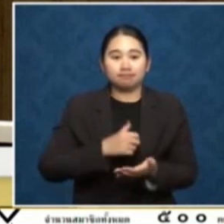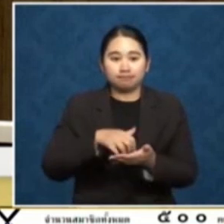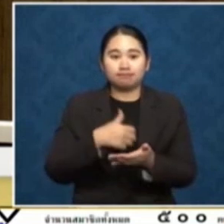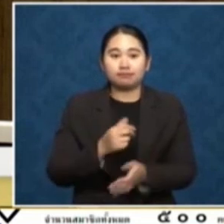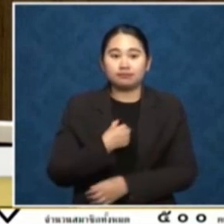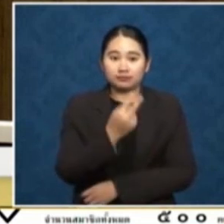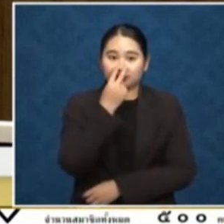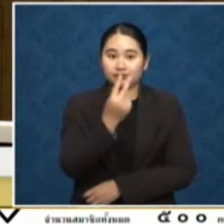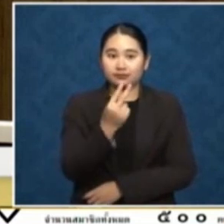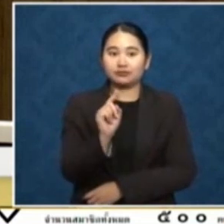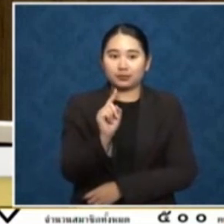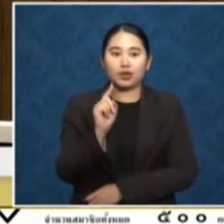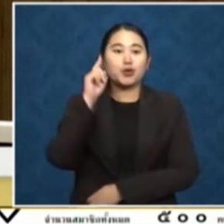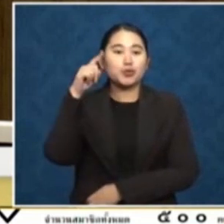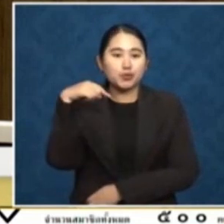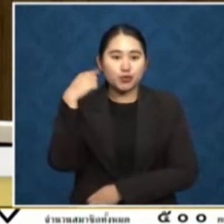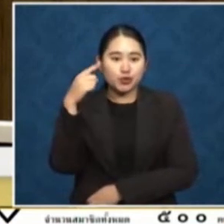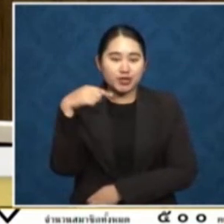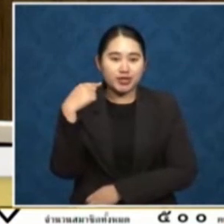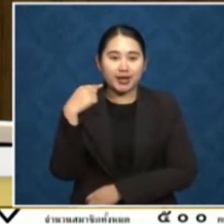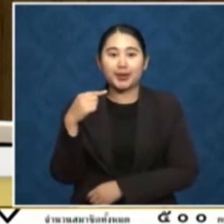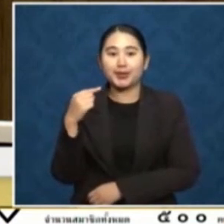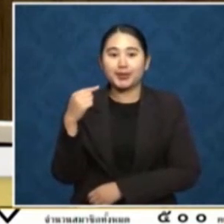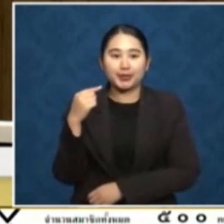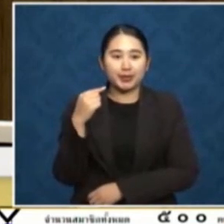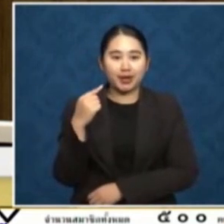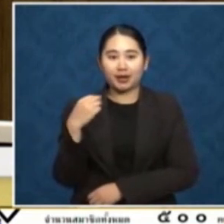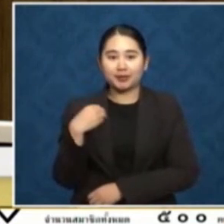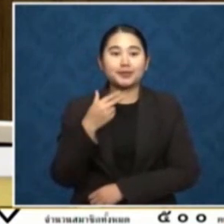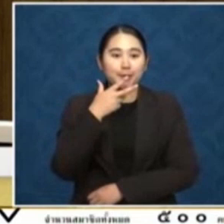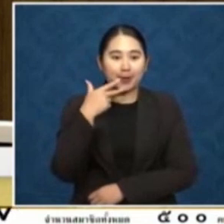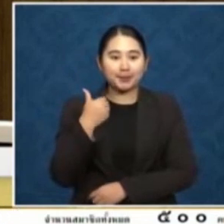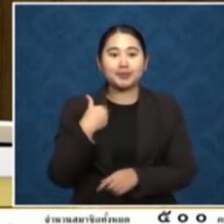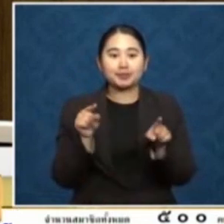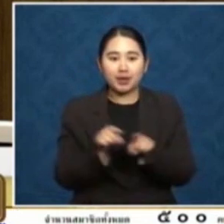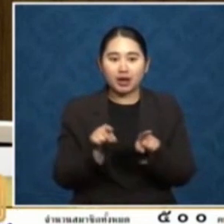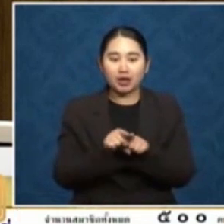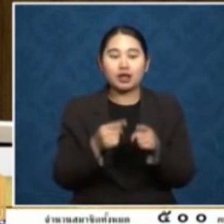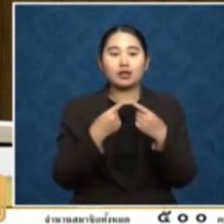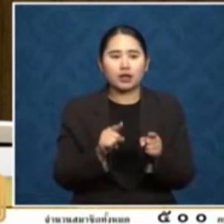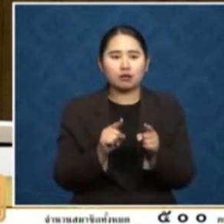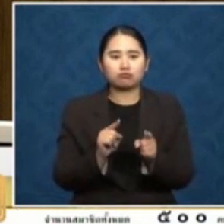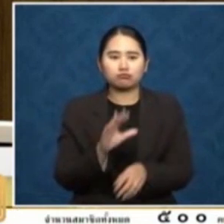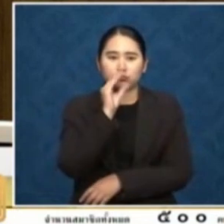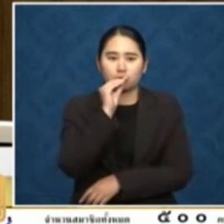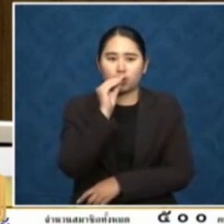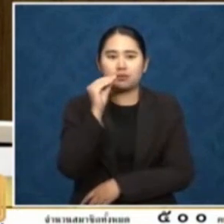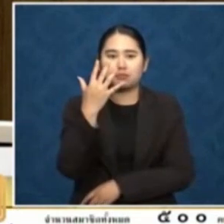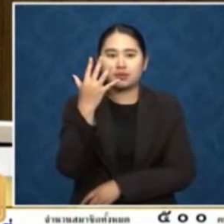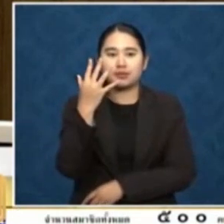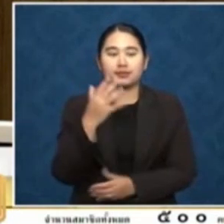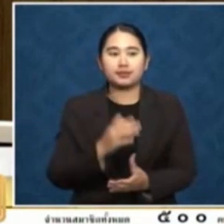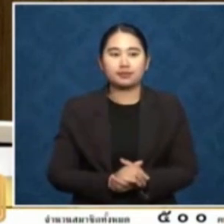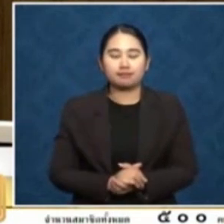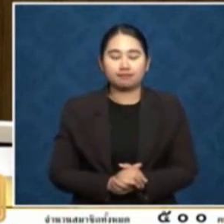ซึ่งท่านก็เห็นว่าผู้หญิงก็อ่อนแอนเหมือนท่านแต่ก็จะไม่ได้ถูกหยิบยก